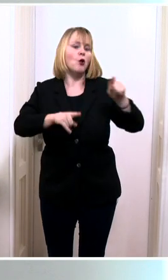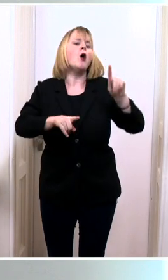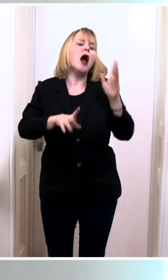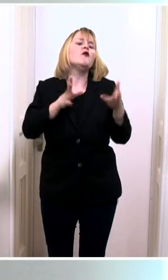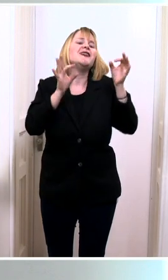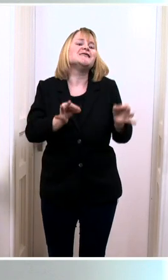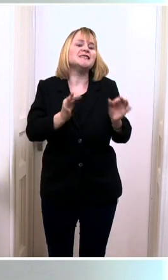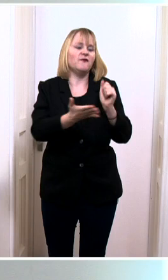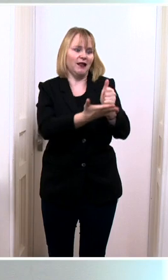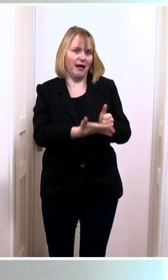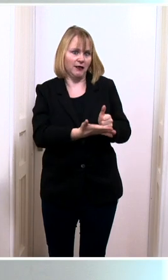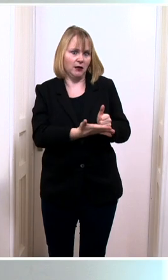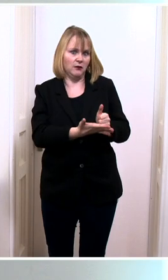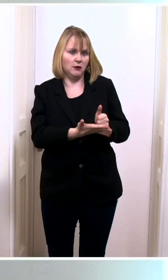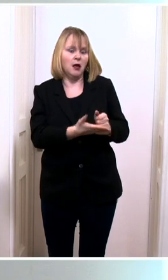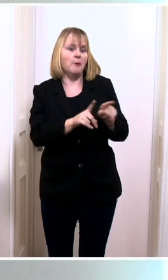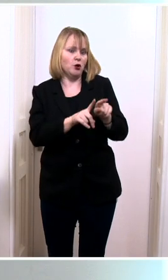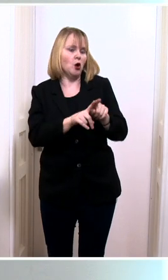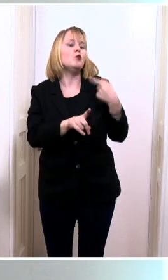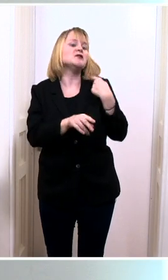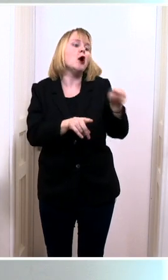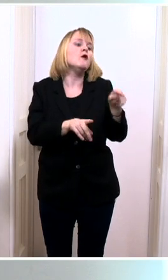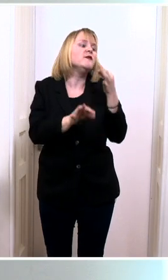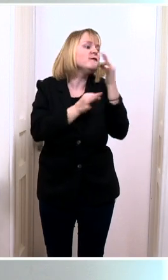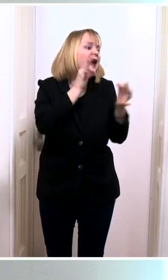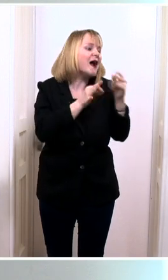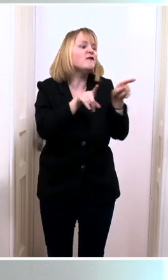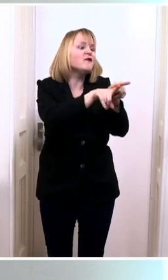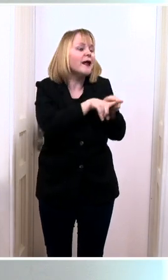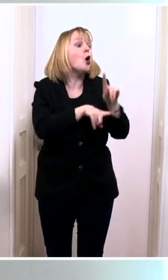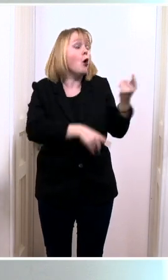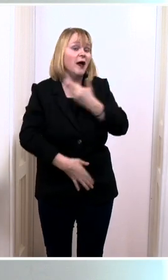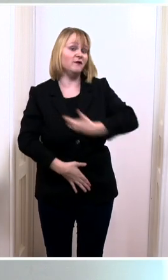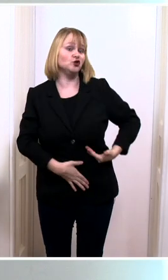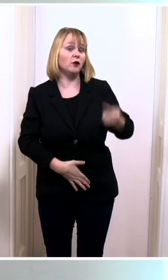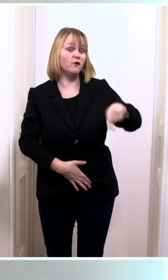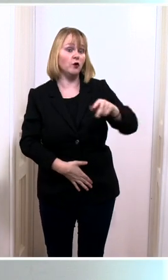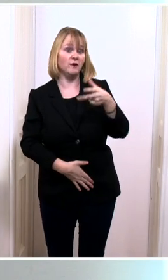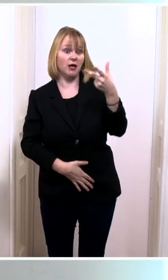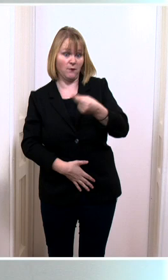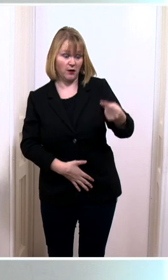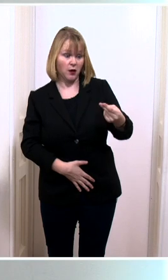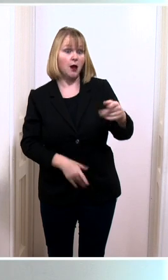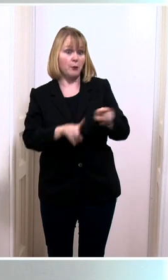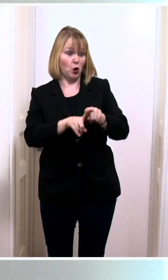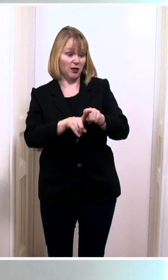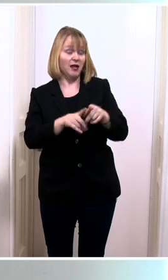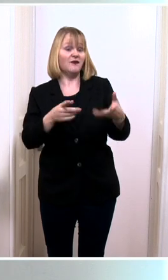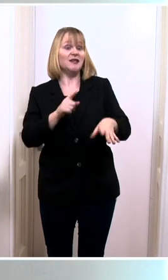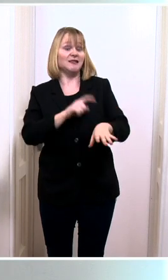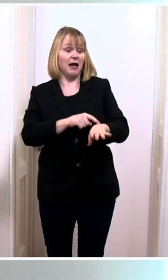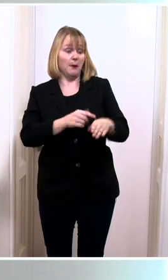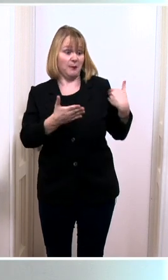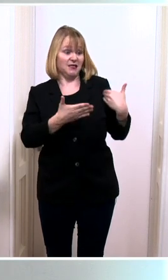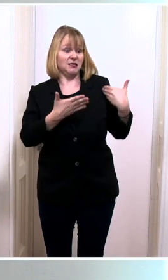sind ja viele Bewohner, bei denen man eben die Verwandten befragen muss, ob sie einverstanden sind. Also die haben Zeit bis jetzt Ende dieser Woche, sich